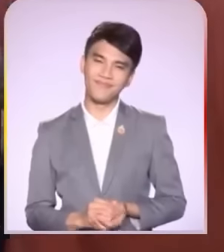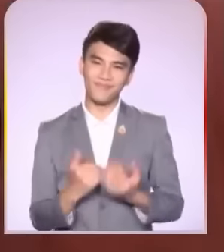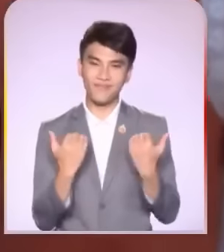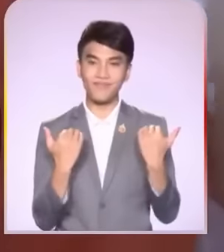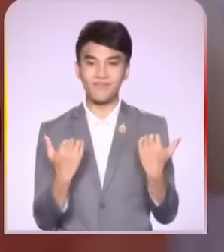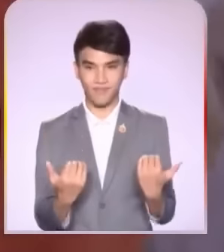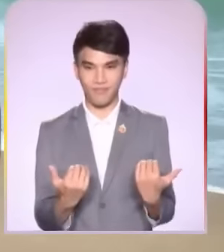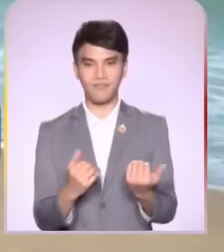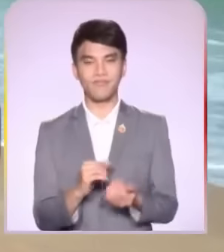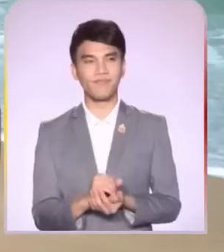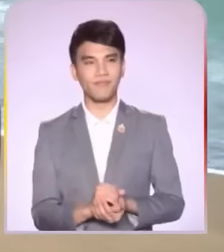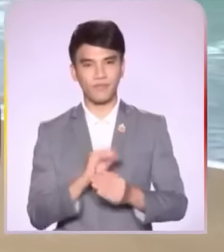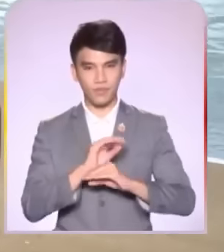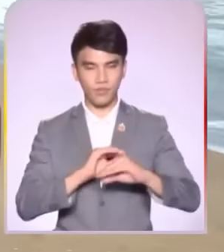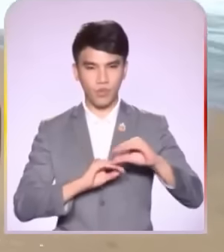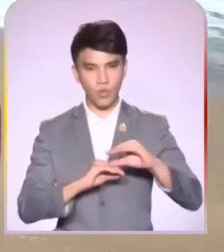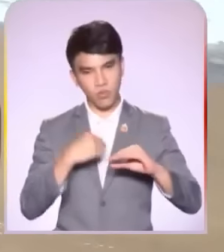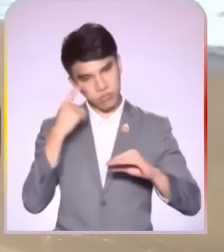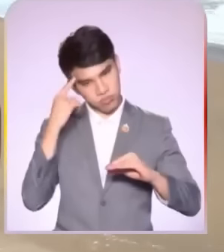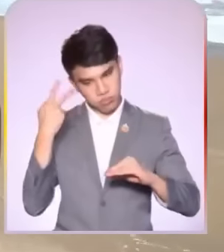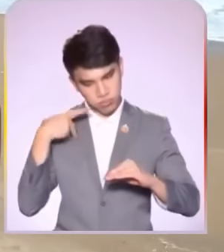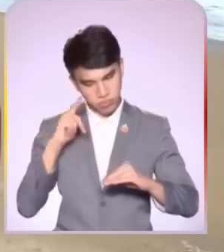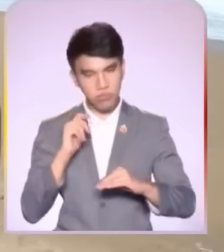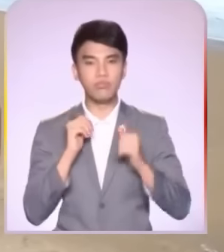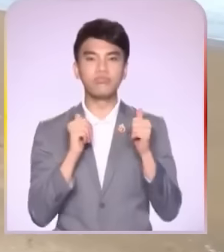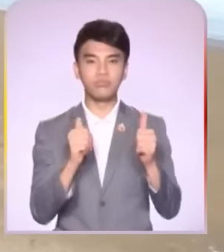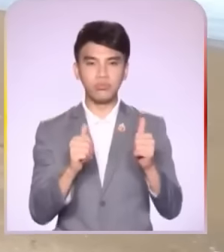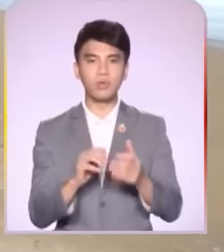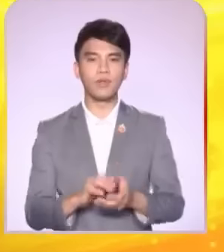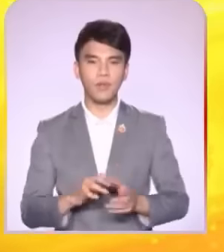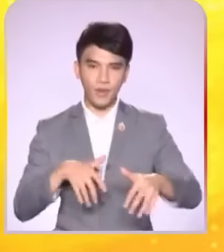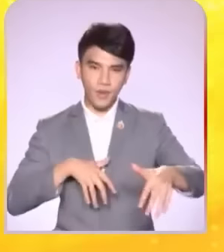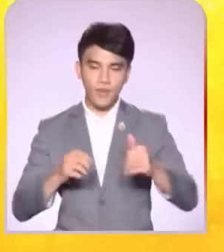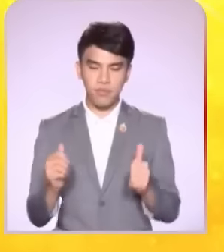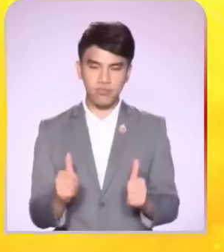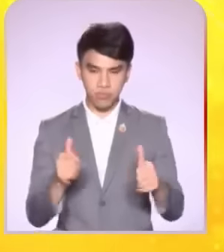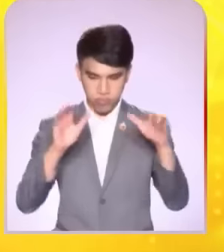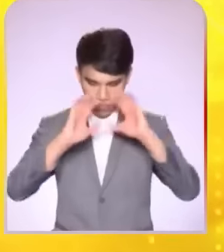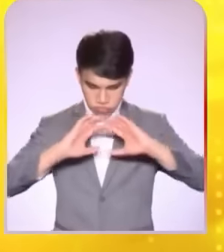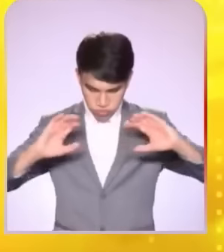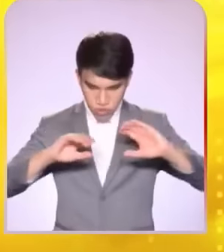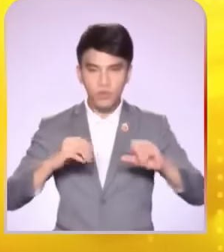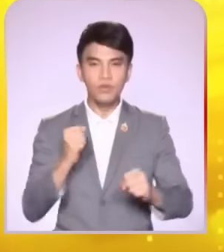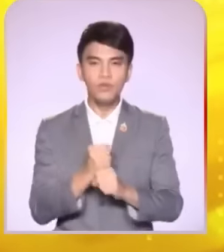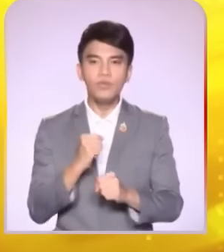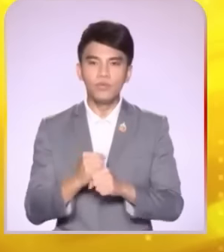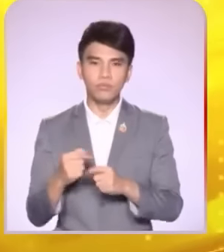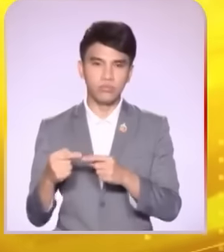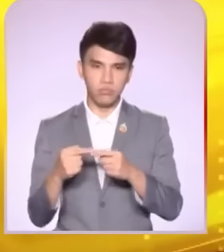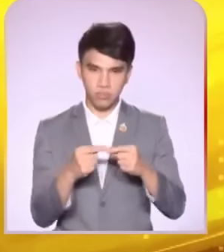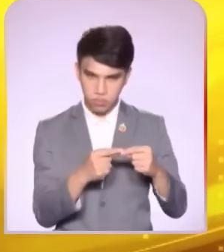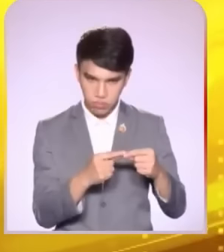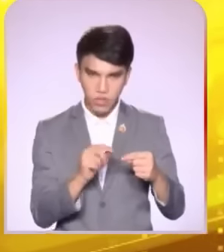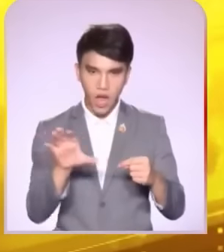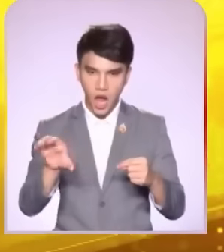งว่าก็คือโครงการอะไรที่เป็นประโยชน์และดีกับประเทศกับประชาชนนะฮะทางรัฐบาลชุดนี้ก็เห็นคนว่าน่า